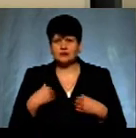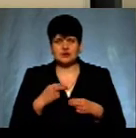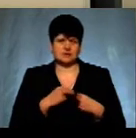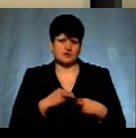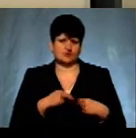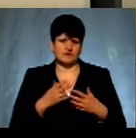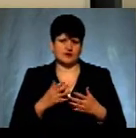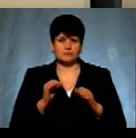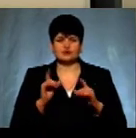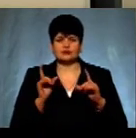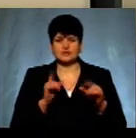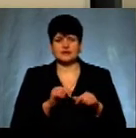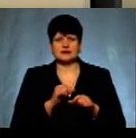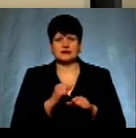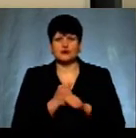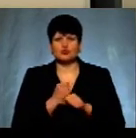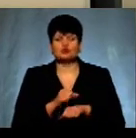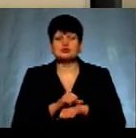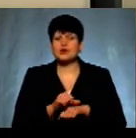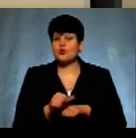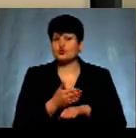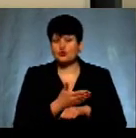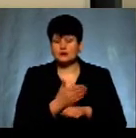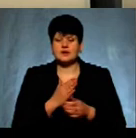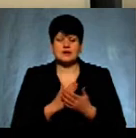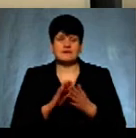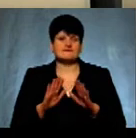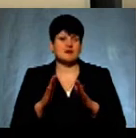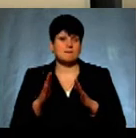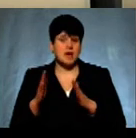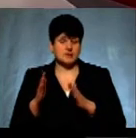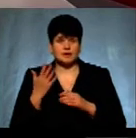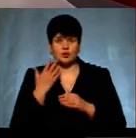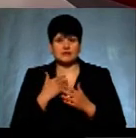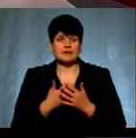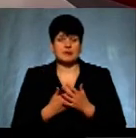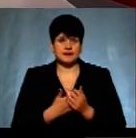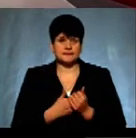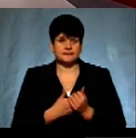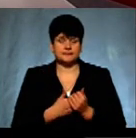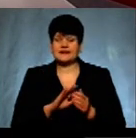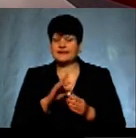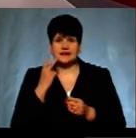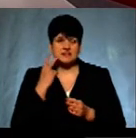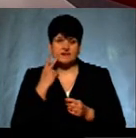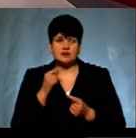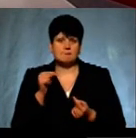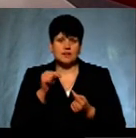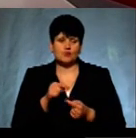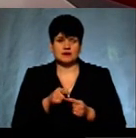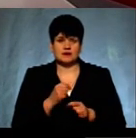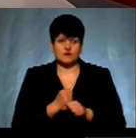людина може поїхати на роботу за кордон. Але є випадки, коли, наприклад, не завжди підходить та вакансія.